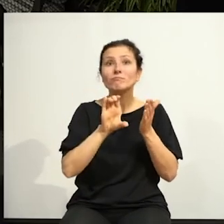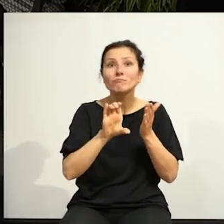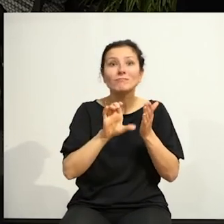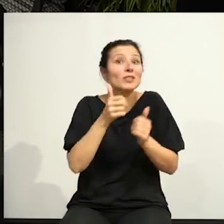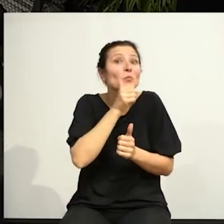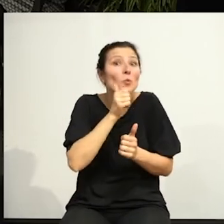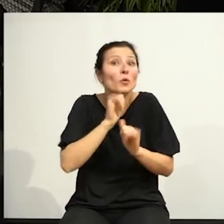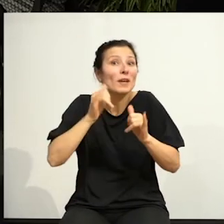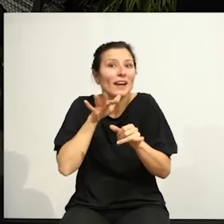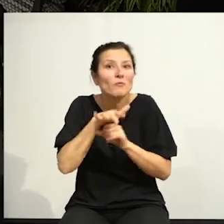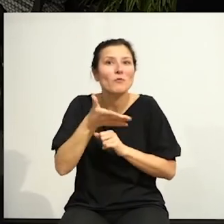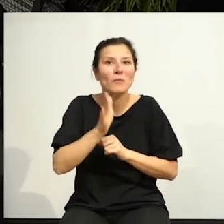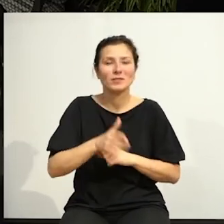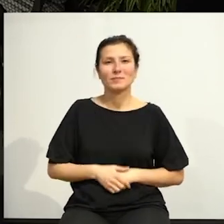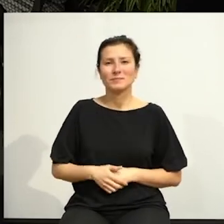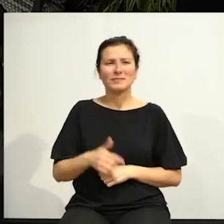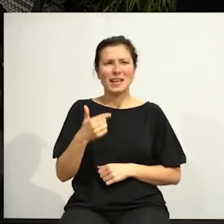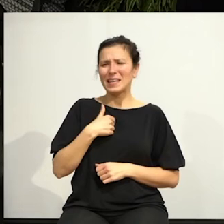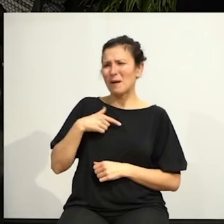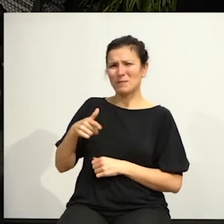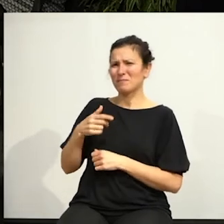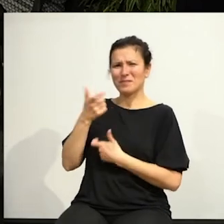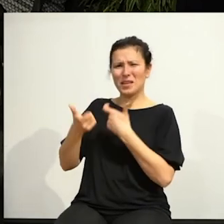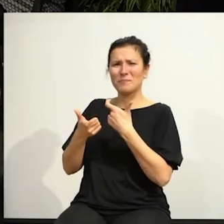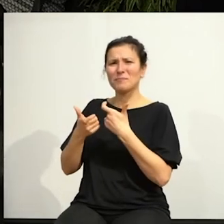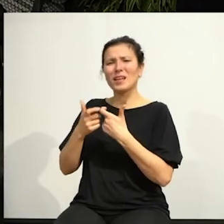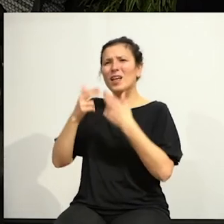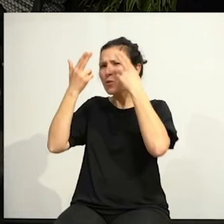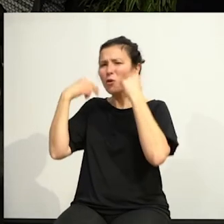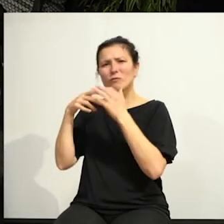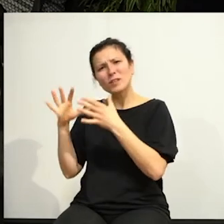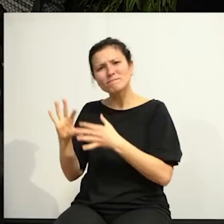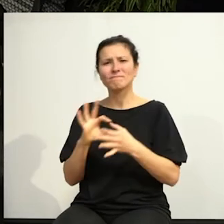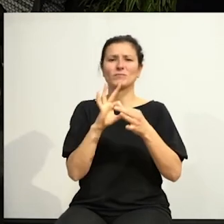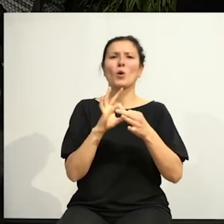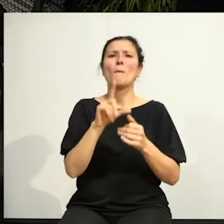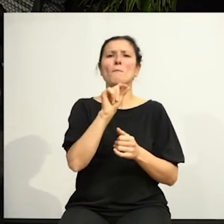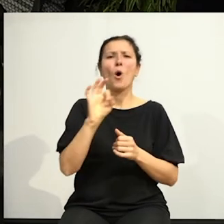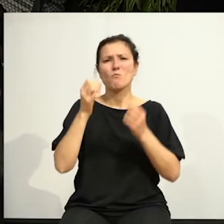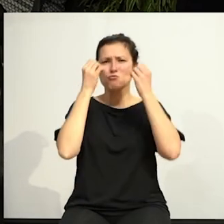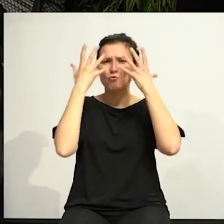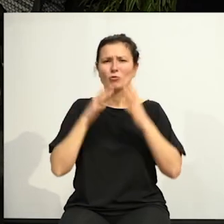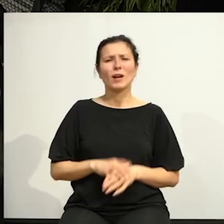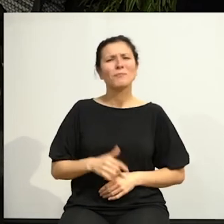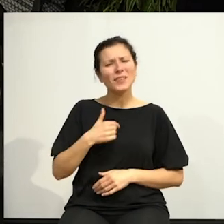sprowadzał tego Norwida do popkultury. Raczej zostawiłbym go na miejscu